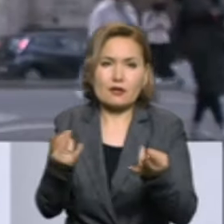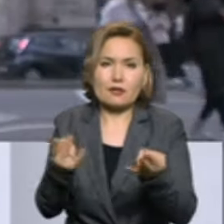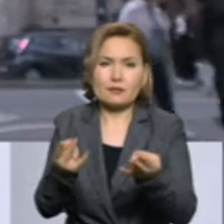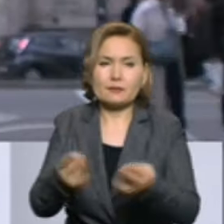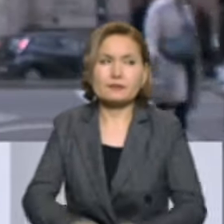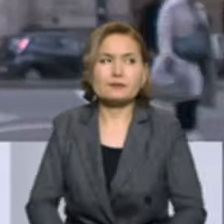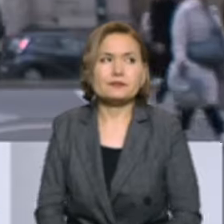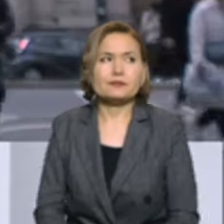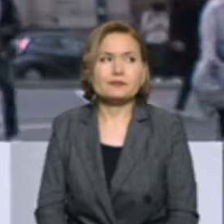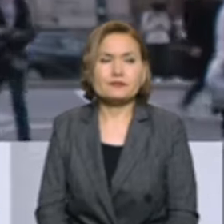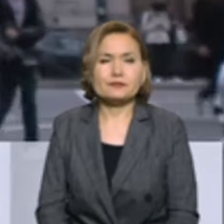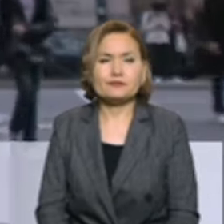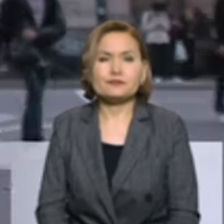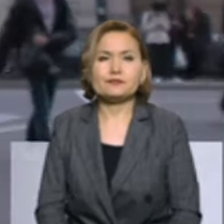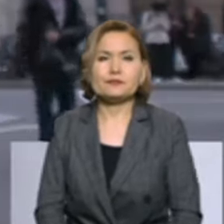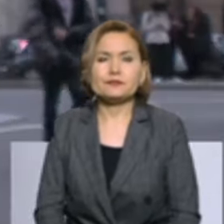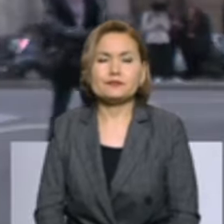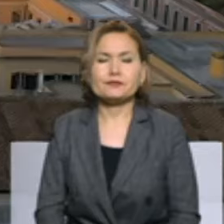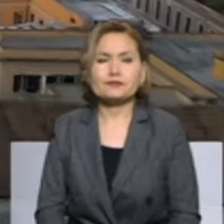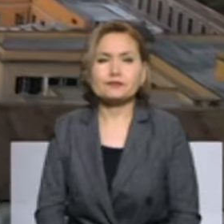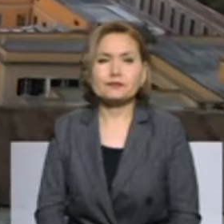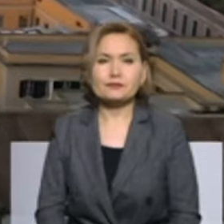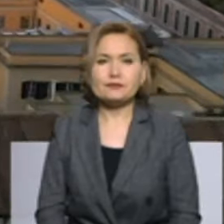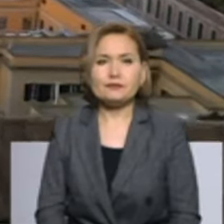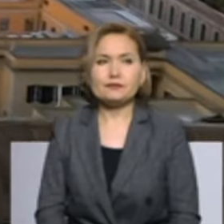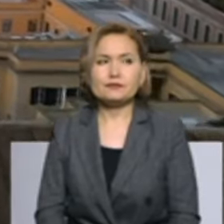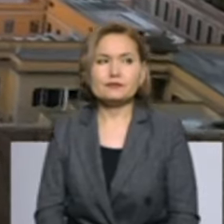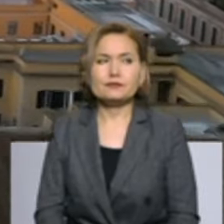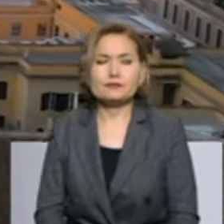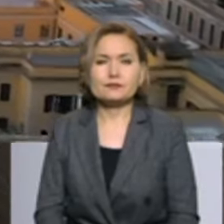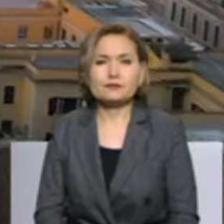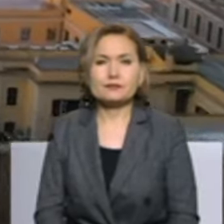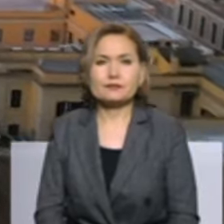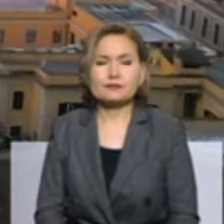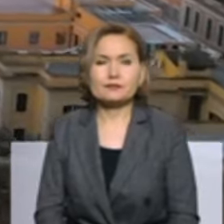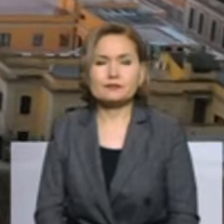Дәулетбек Абдрахманов, Аршын Ахмет, президент телерадио кешенінің көмегімен ұлттық арна Рим.